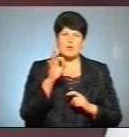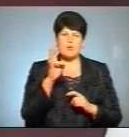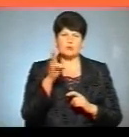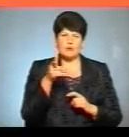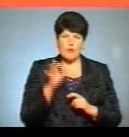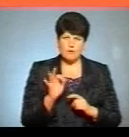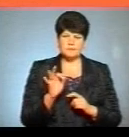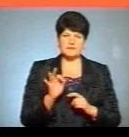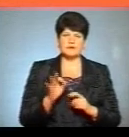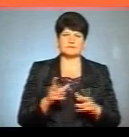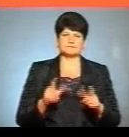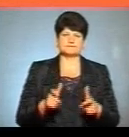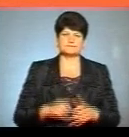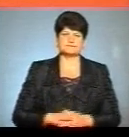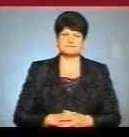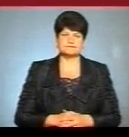заходу.